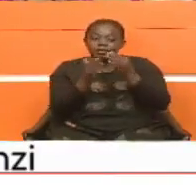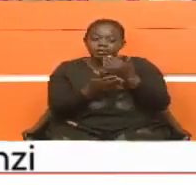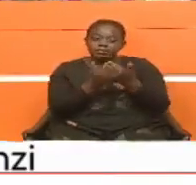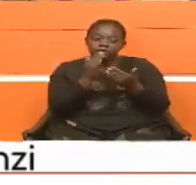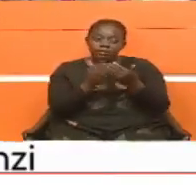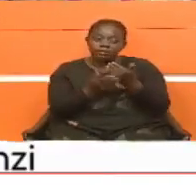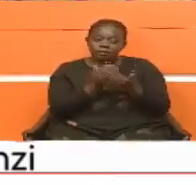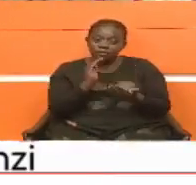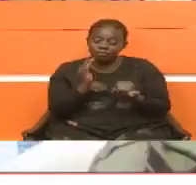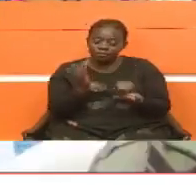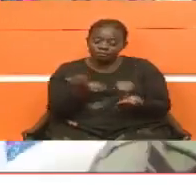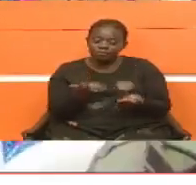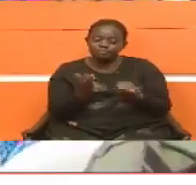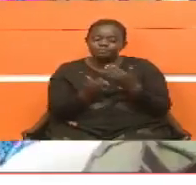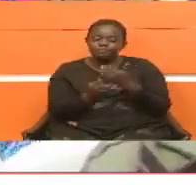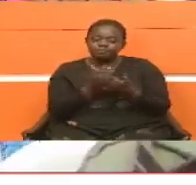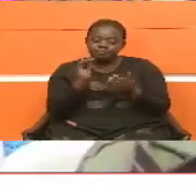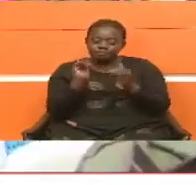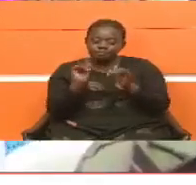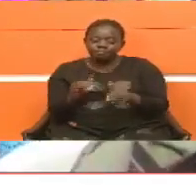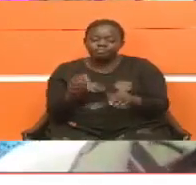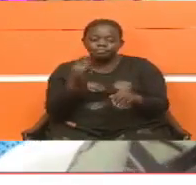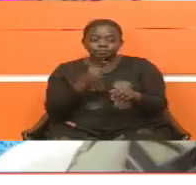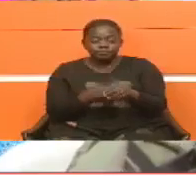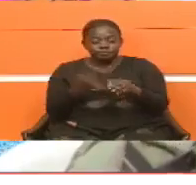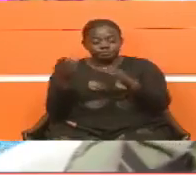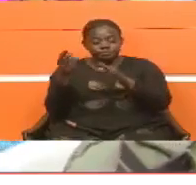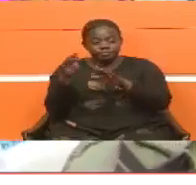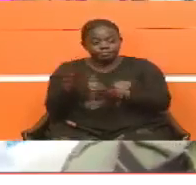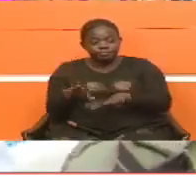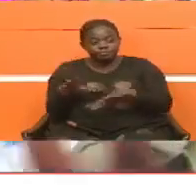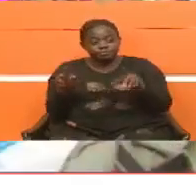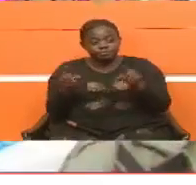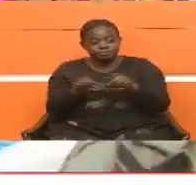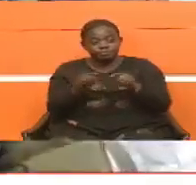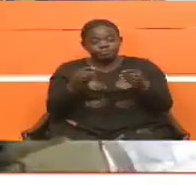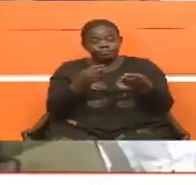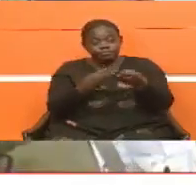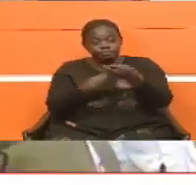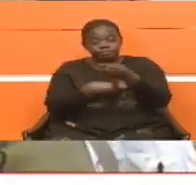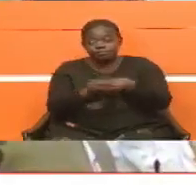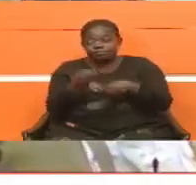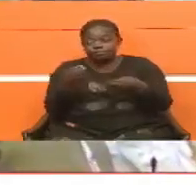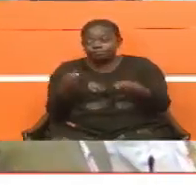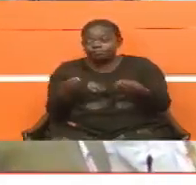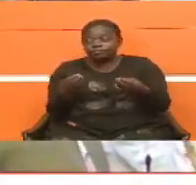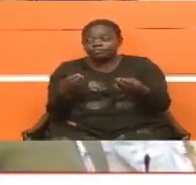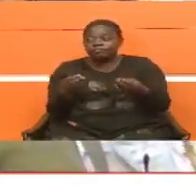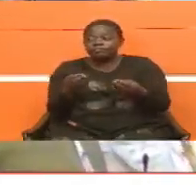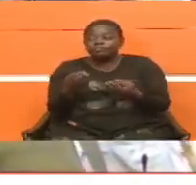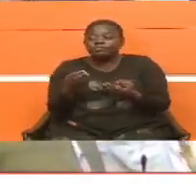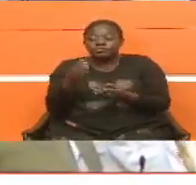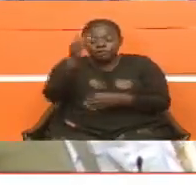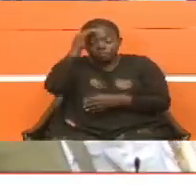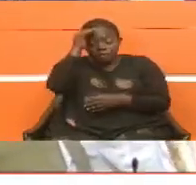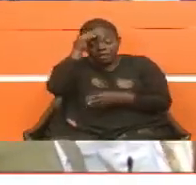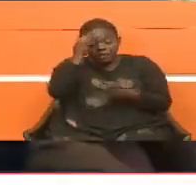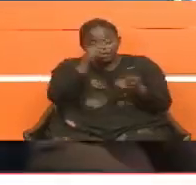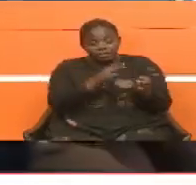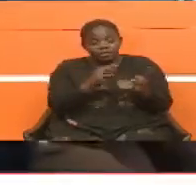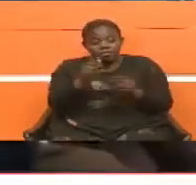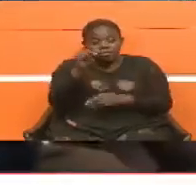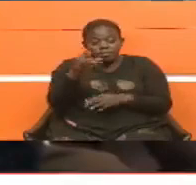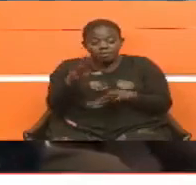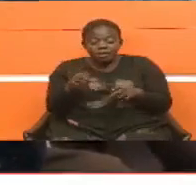bamulabirire abeerewo wali bamudde mulamu ensi eno then kati bayituula. Muhammad Ssebuliba owa poliisi n'omuntu wa bulijjo